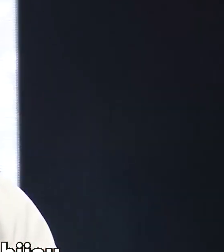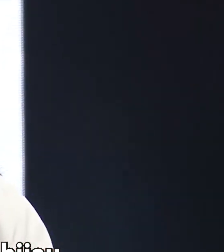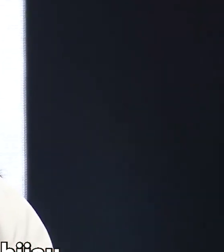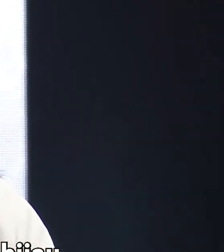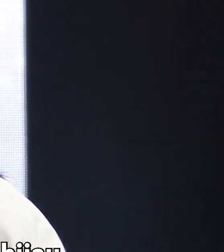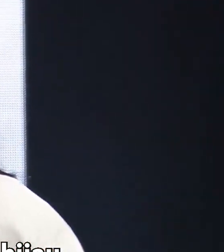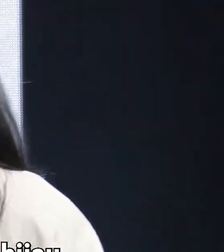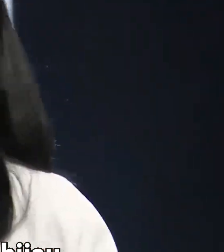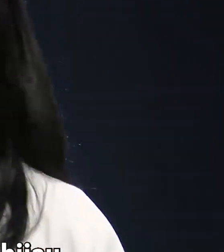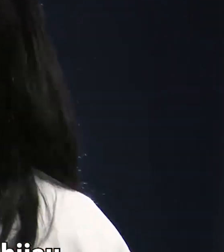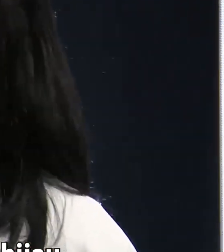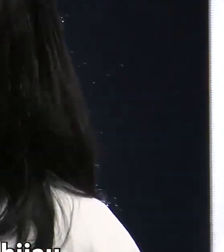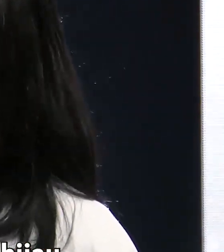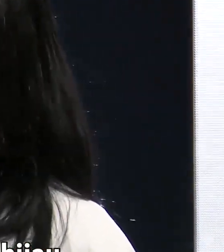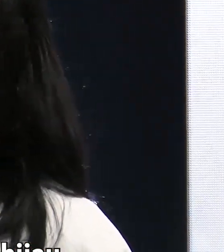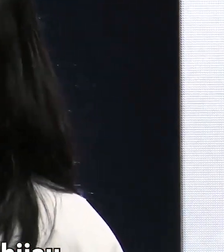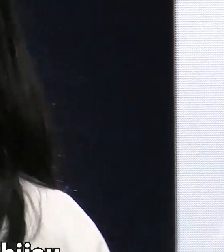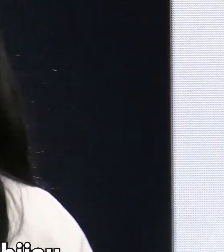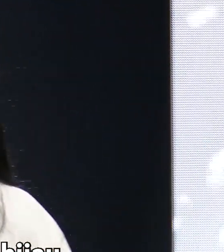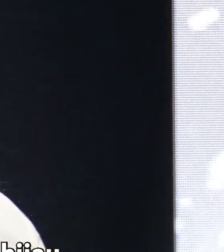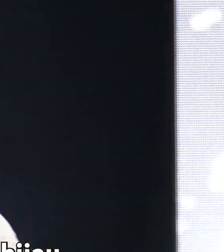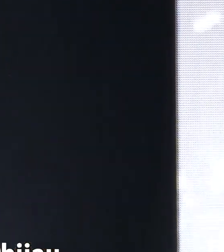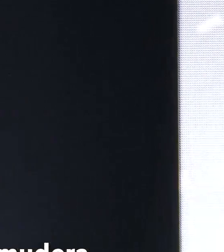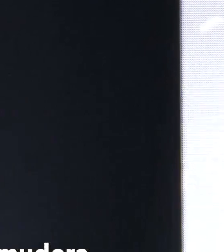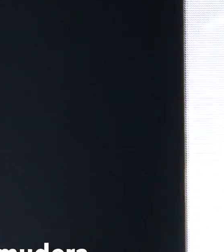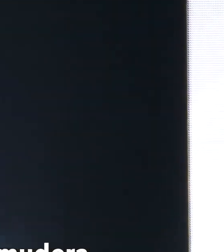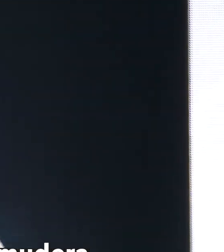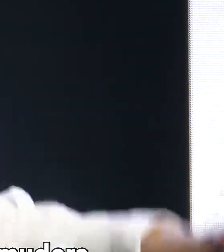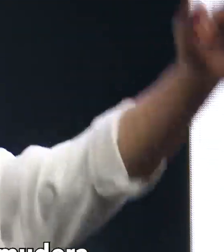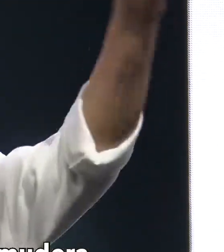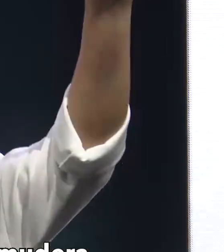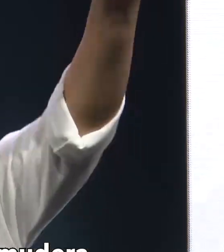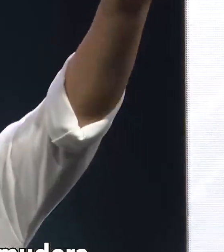negeri yang subur dan hijau,